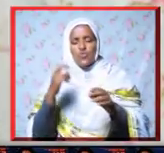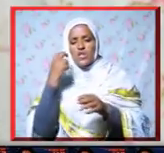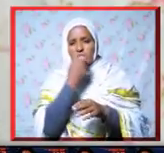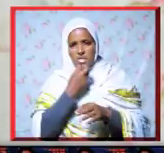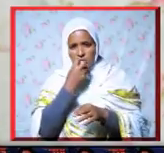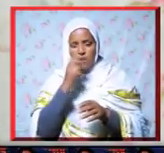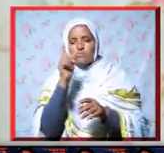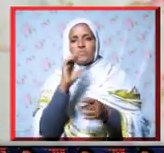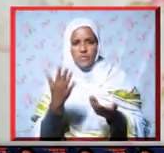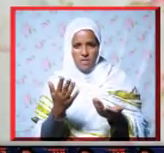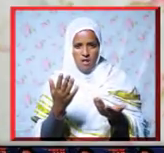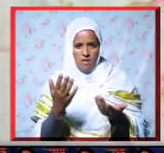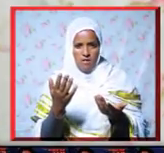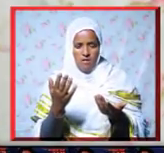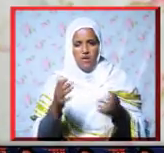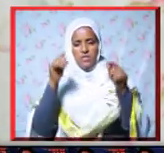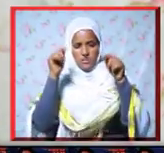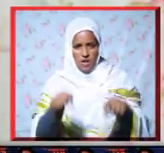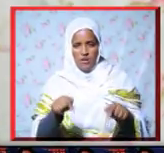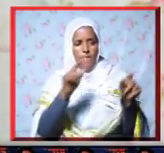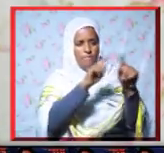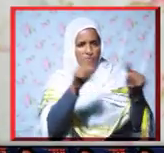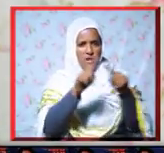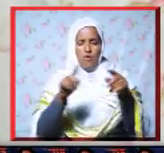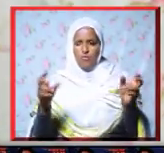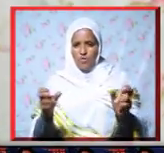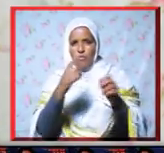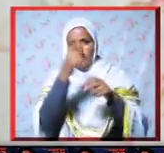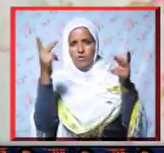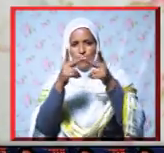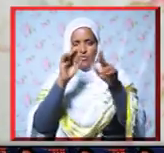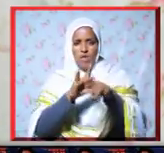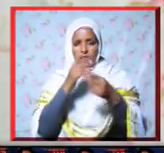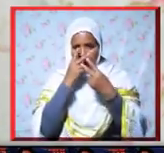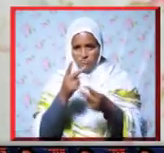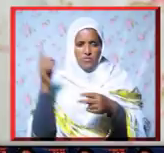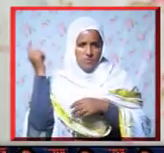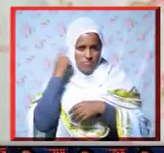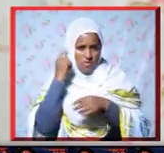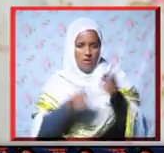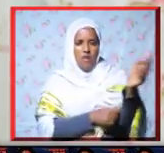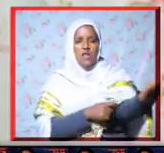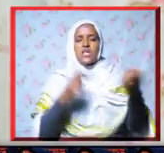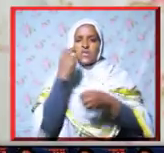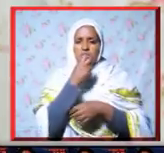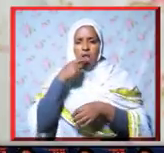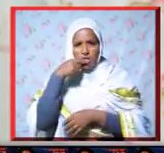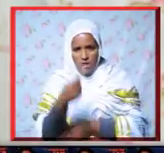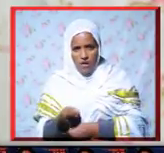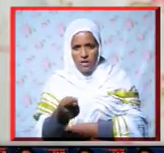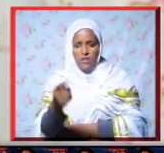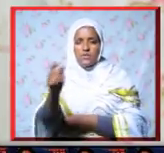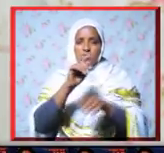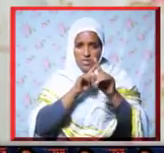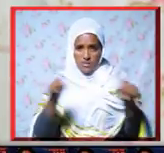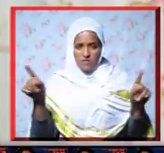ልሳን ምን ይመስላል? ዛሬ በተለያዩ ሚዲያዎች በአንዳንድ ቦታዎችም እንደምትሰሙት ልሳን እንናገራለን የሚሉ ነገር